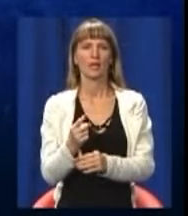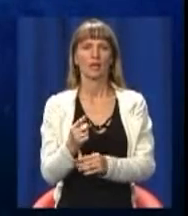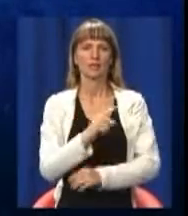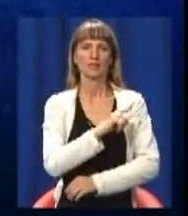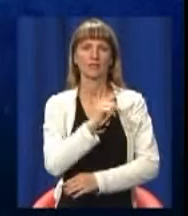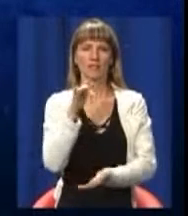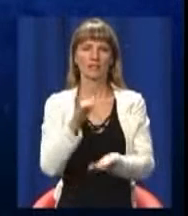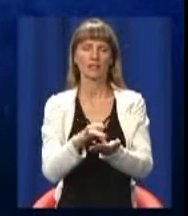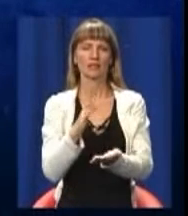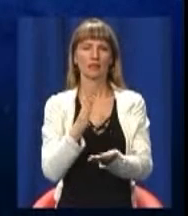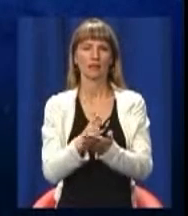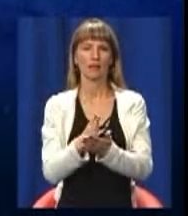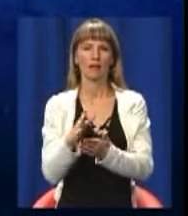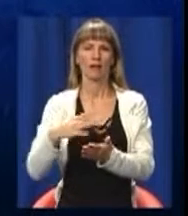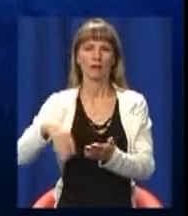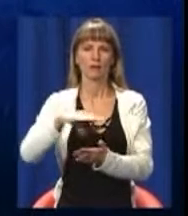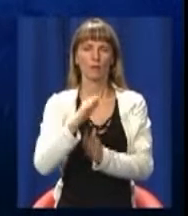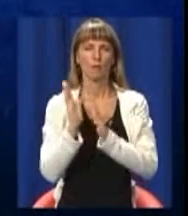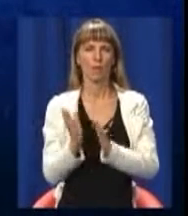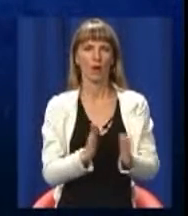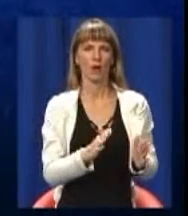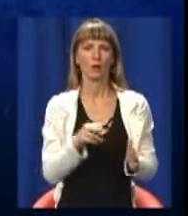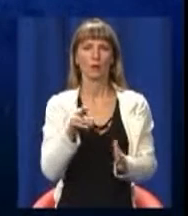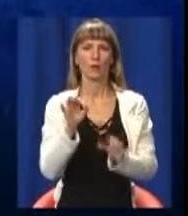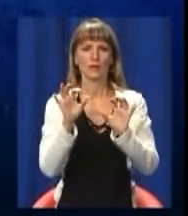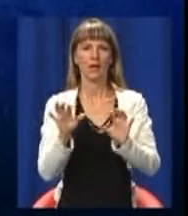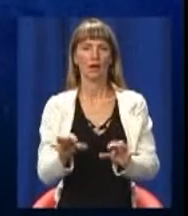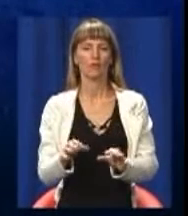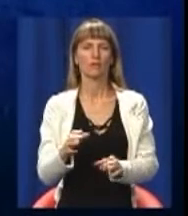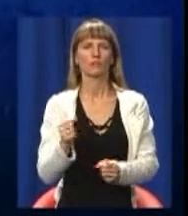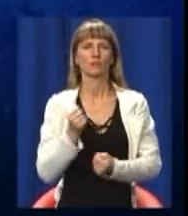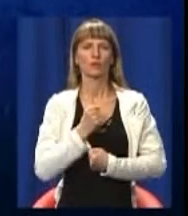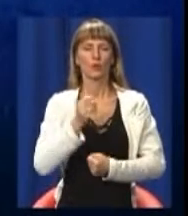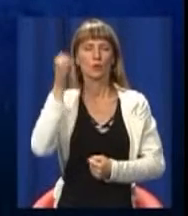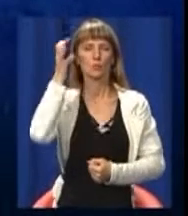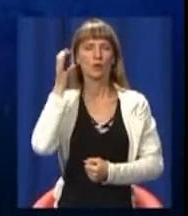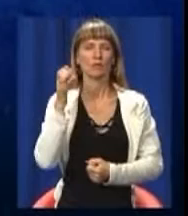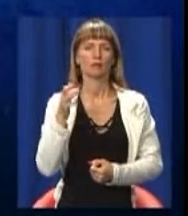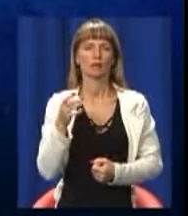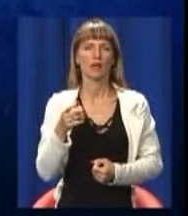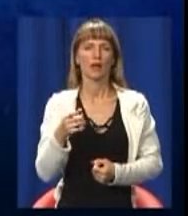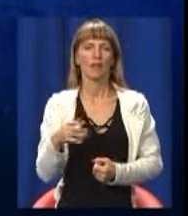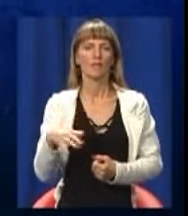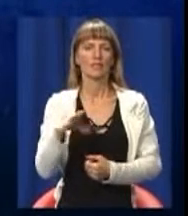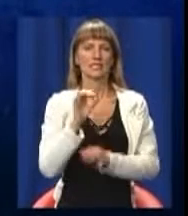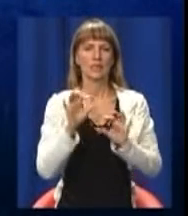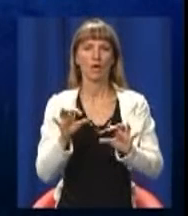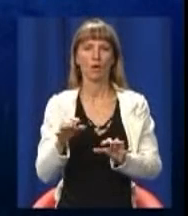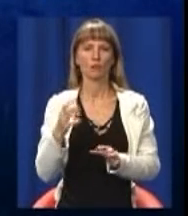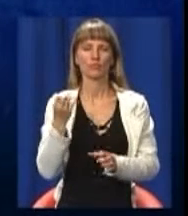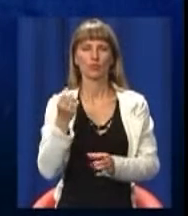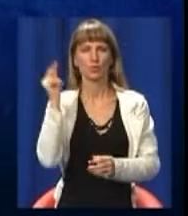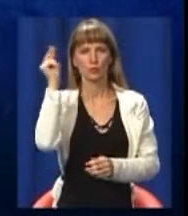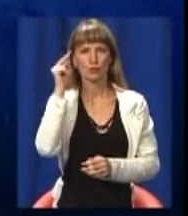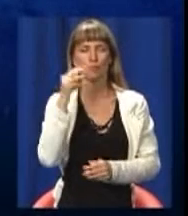Всесвіті знаходяться в суворому порядку і підпорядковані певним законам. На жаль, учені не до кінця розібралися у всіх цих законах, адже багато чого в